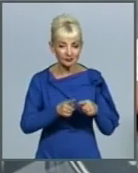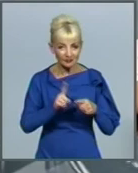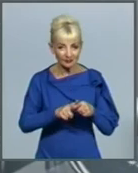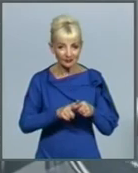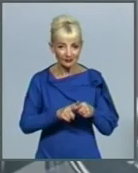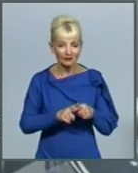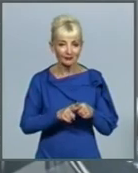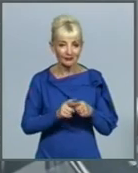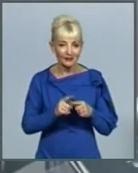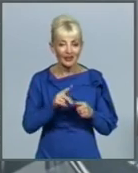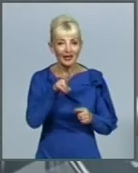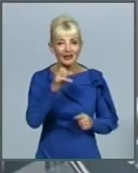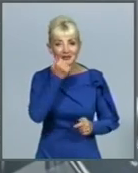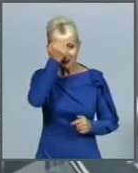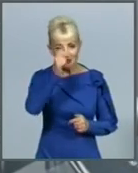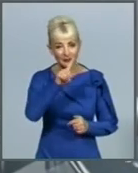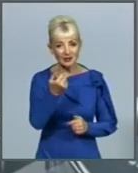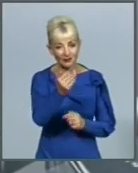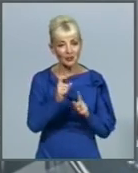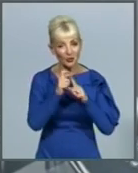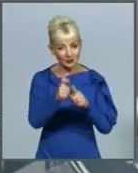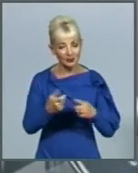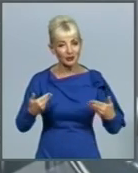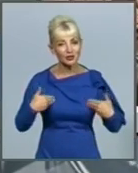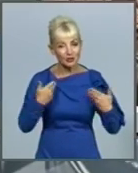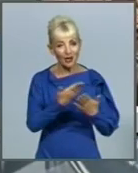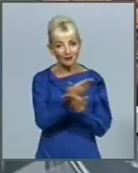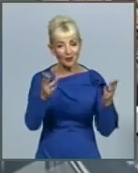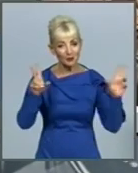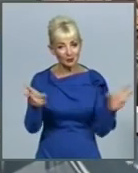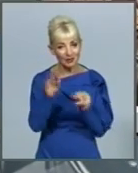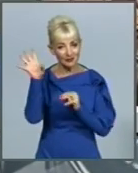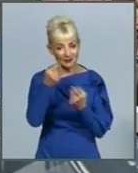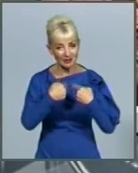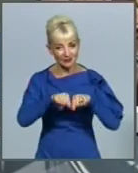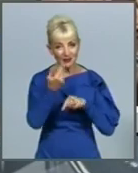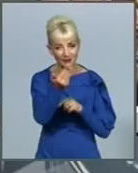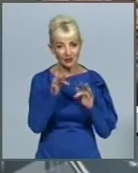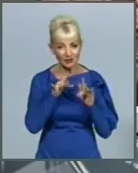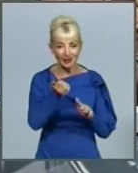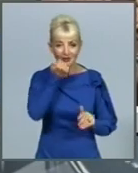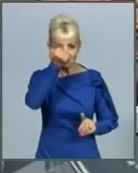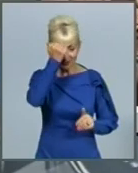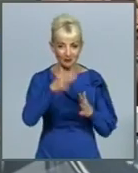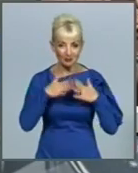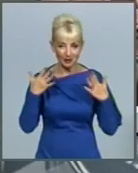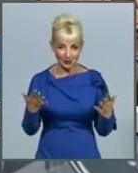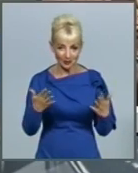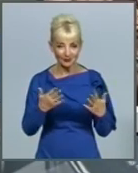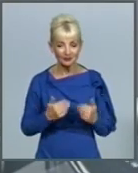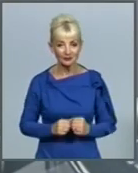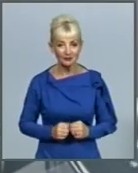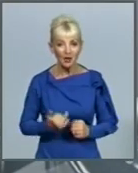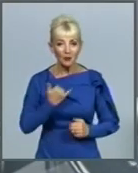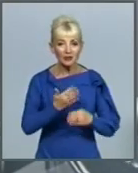Это вариант. Лена, спасибо вам за ваши ответы. Желаю вам удачи во всех сферах вашей деятельности. Спасибо большое, это взаимно.